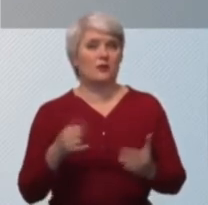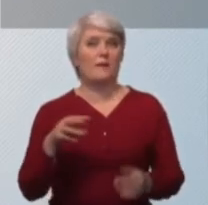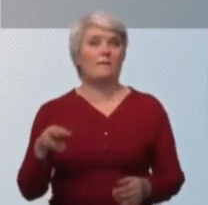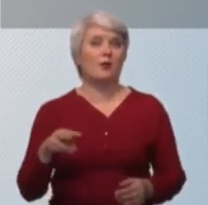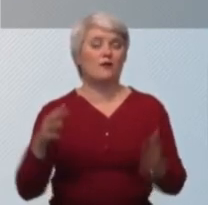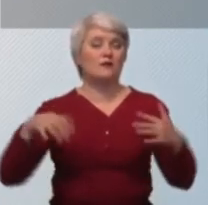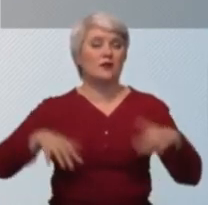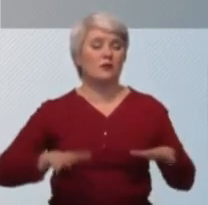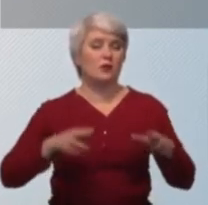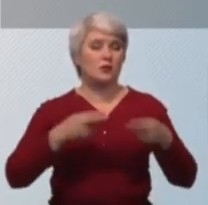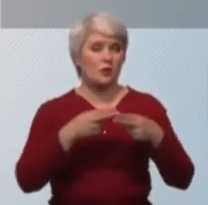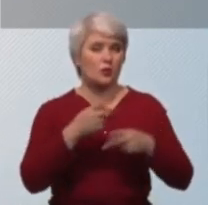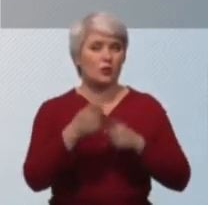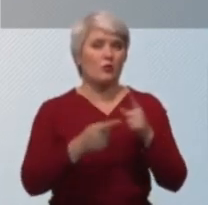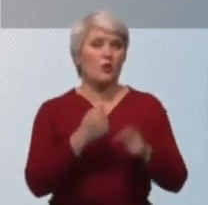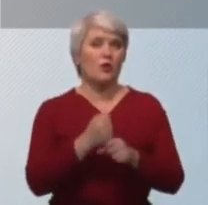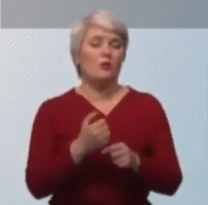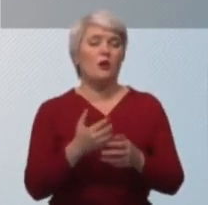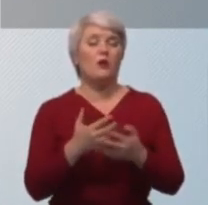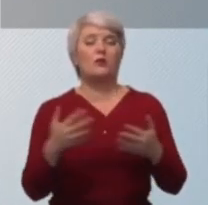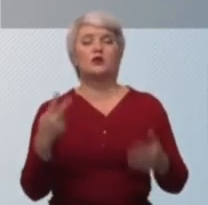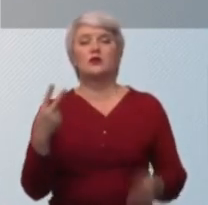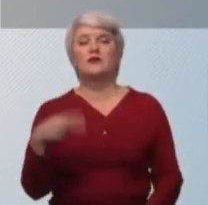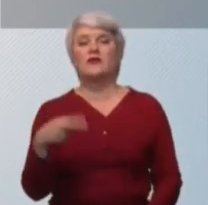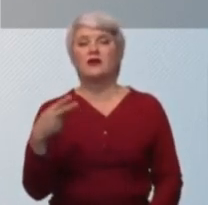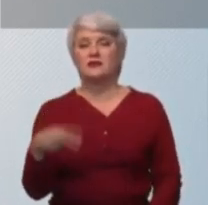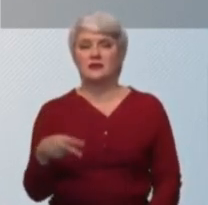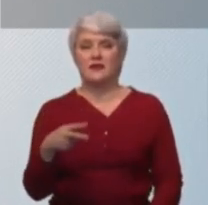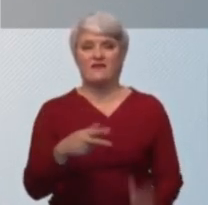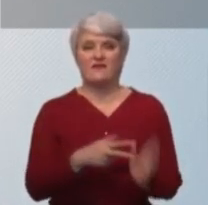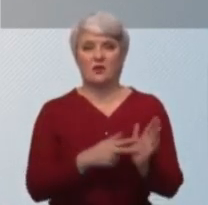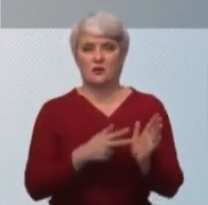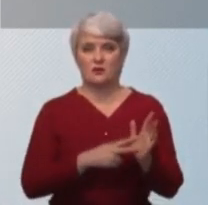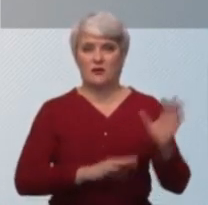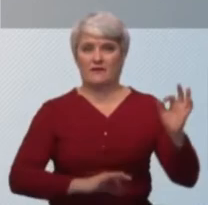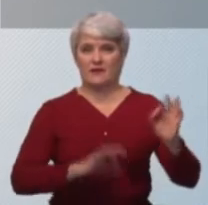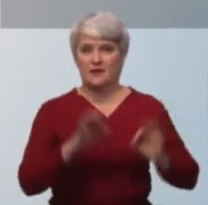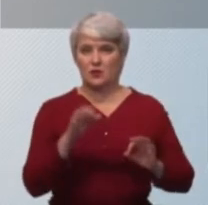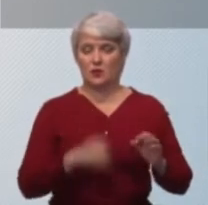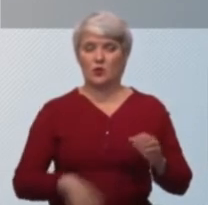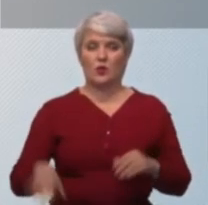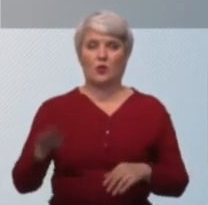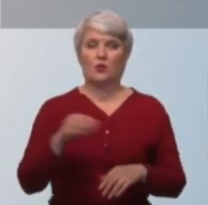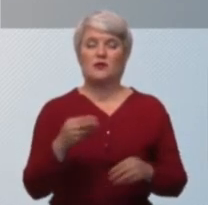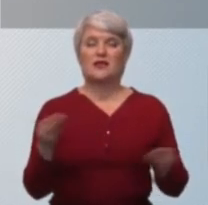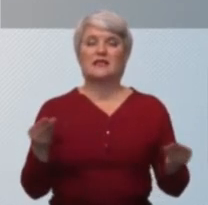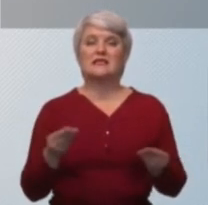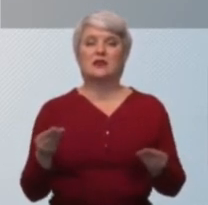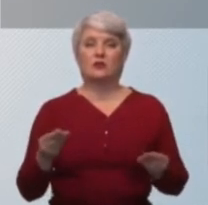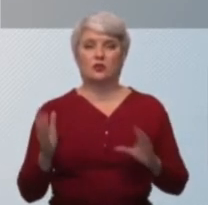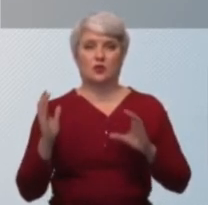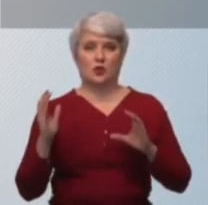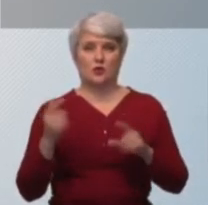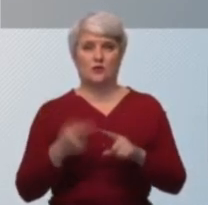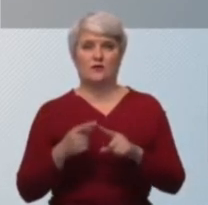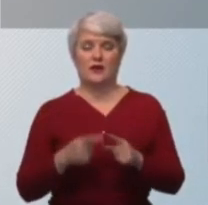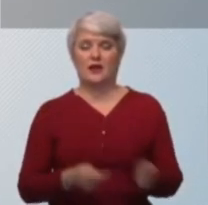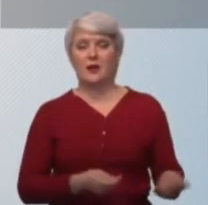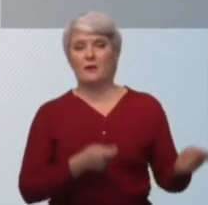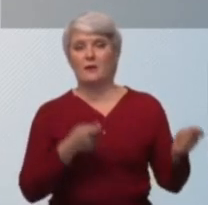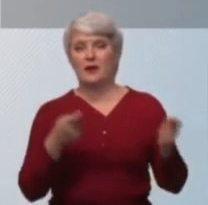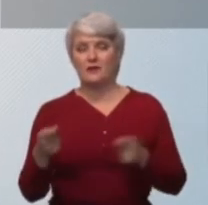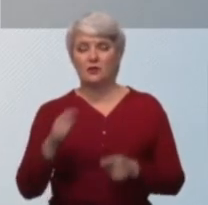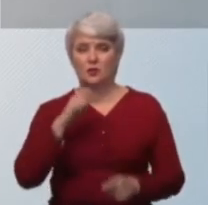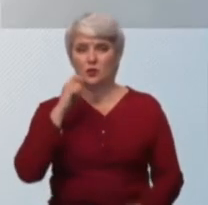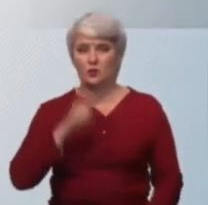морський порт переробляє більше 20, здається, біля 28% з усіх сипучих грузів, які перевантажує взагалі Україна. Тобто